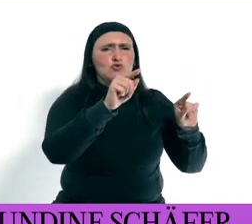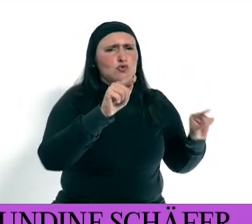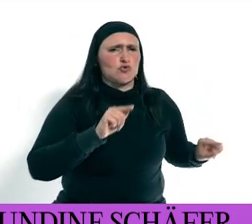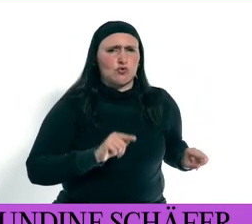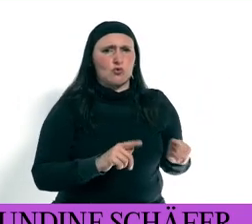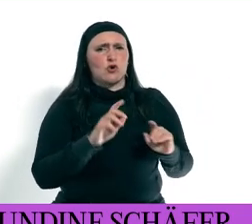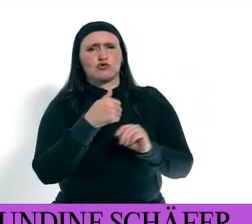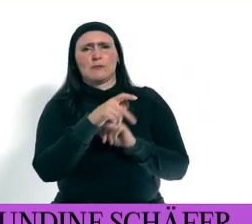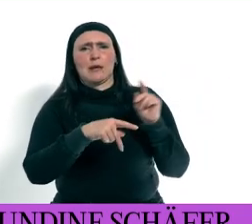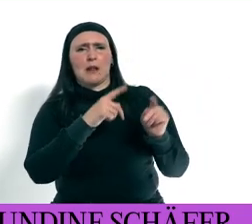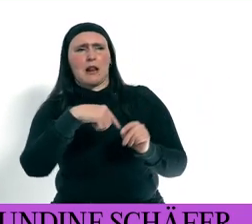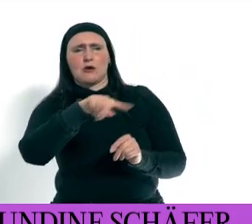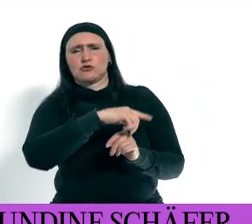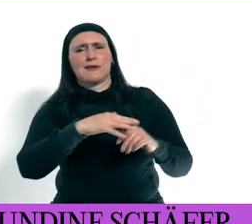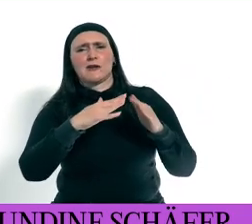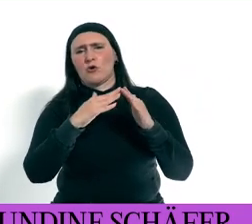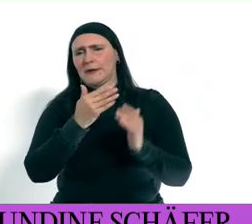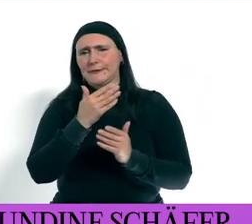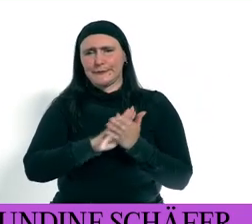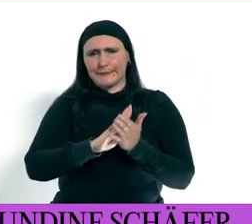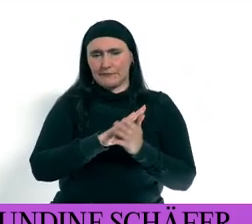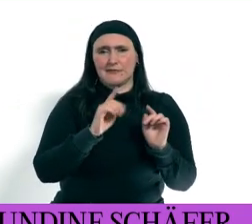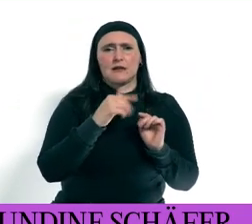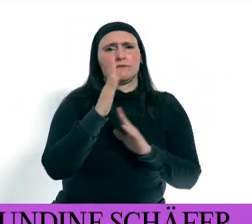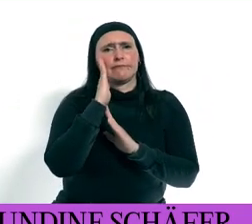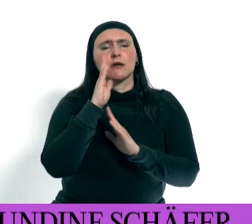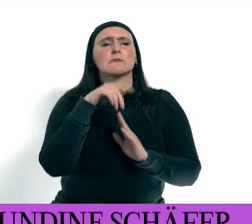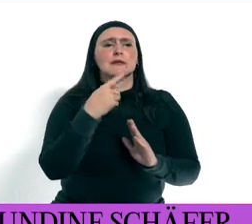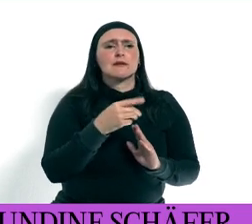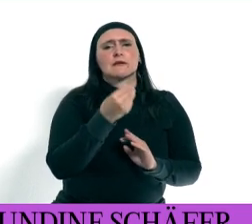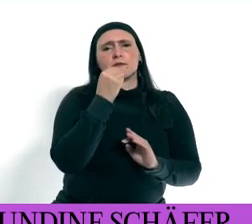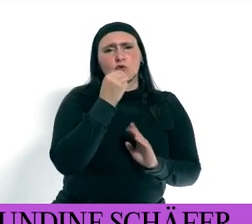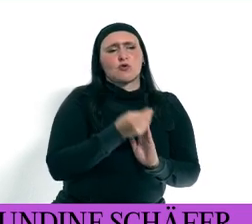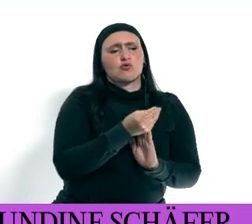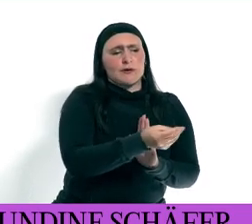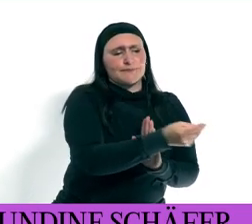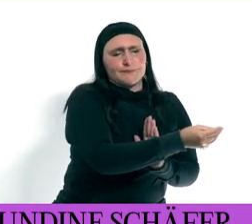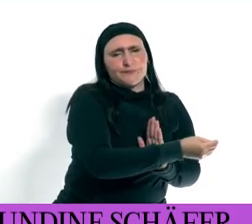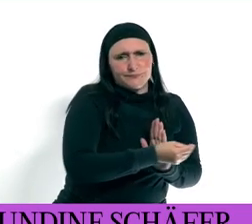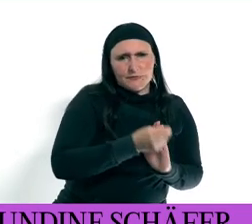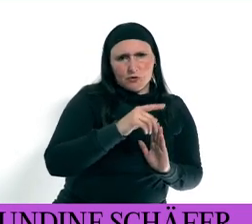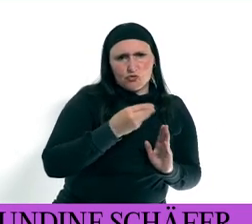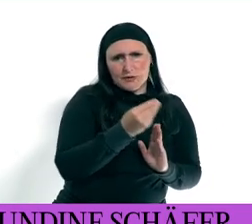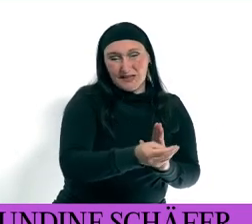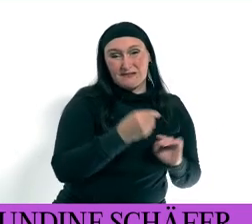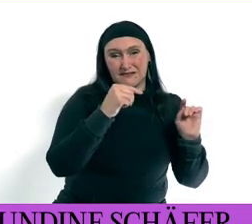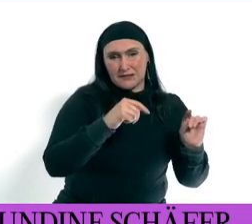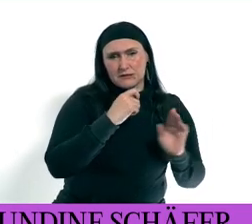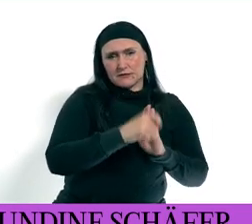Tempel, in einem Lumbung. You have to eat their food as well. So that kind of, that project we have